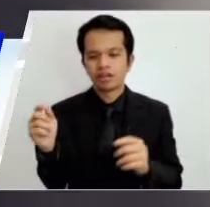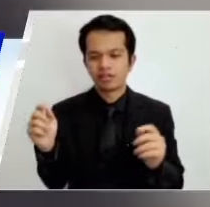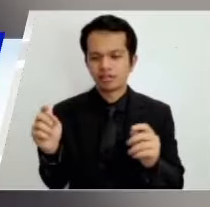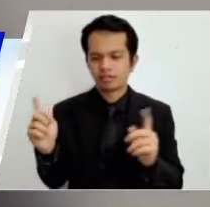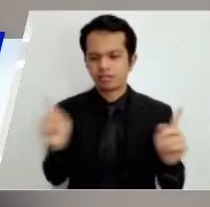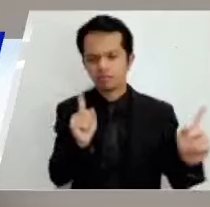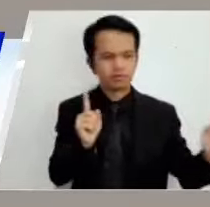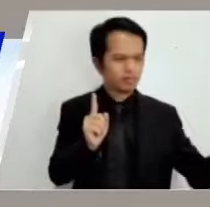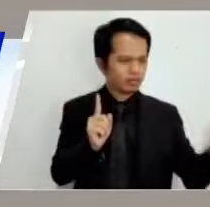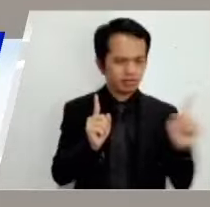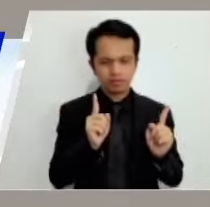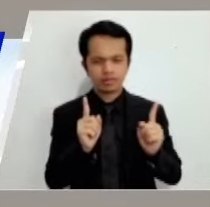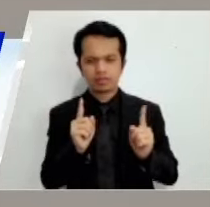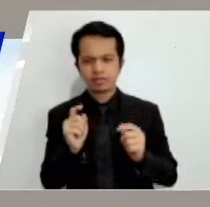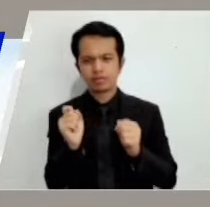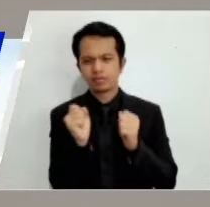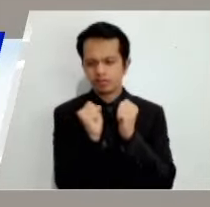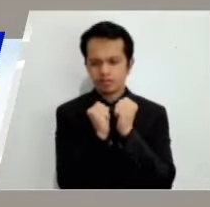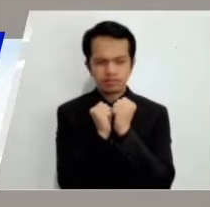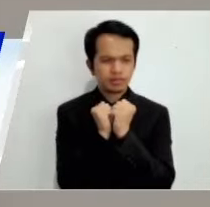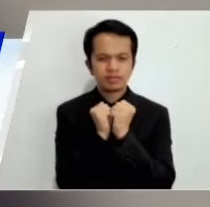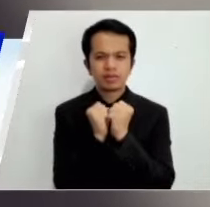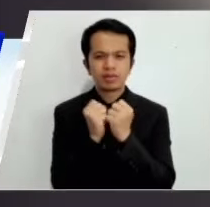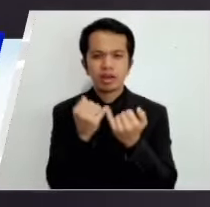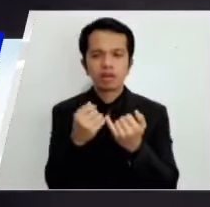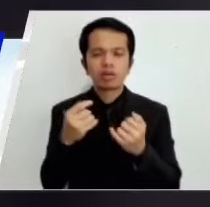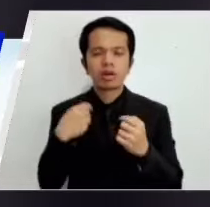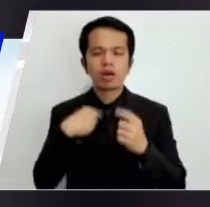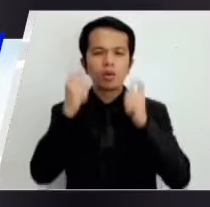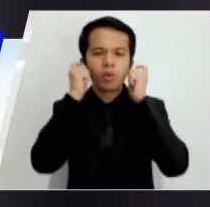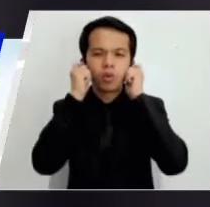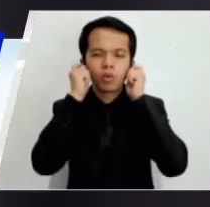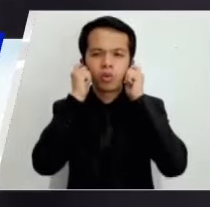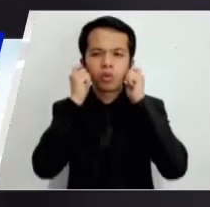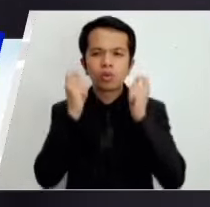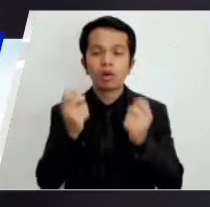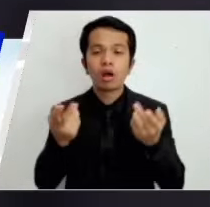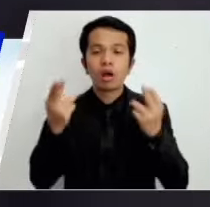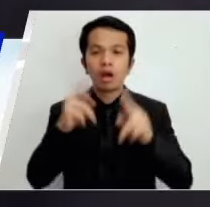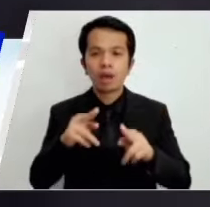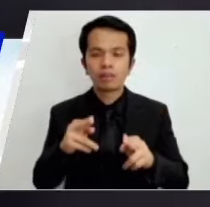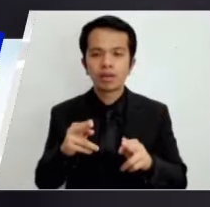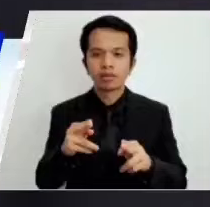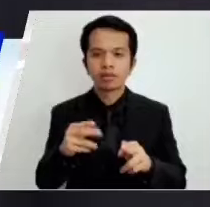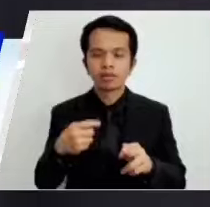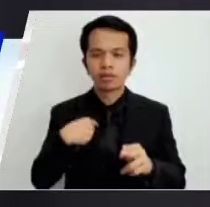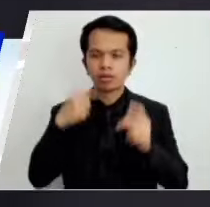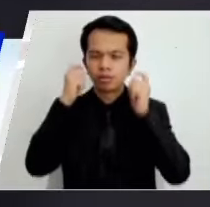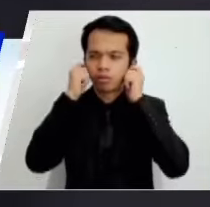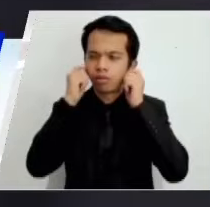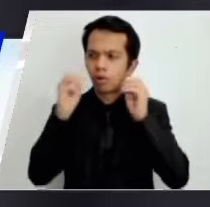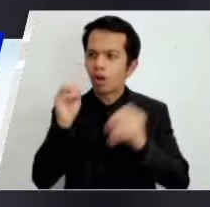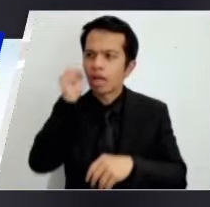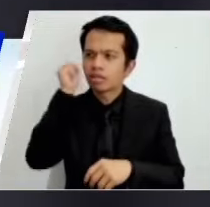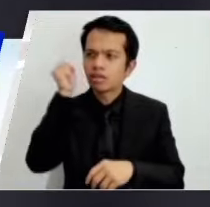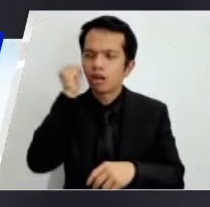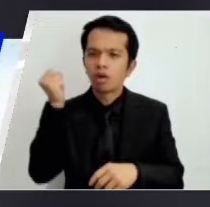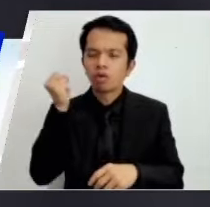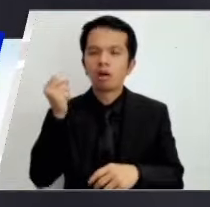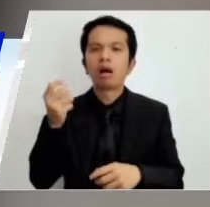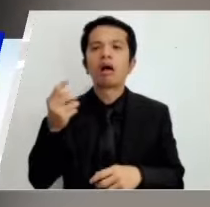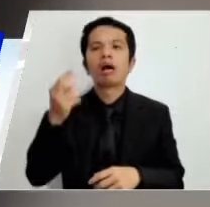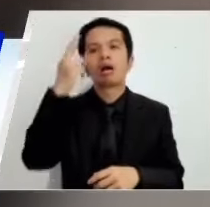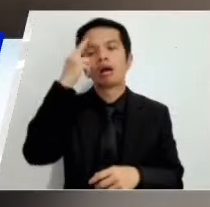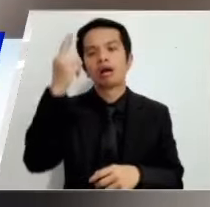lalaki. Pagsakay ko po, naka-headset po ako. Tapos bigla pong namatay yung headset ko. Yun po pala, nadukutan na